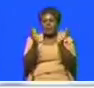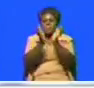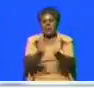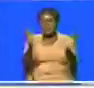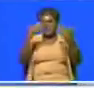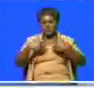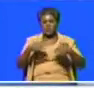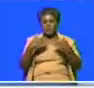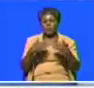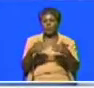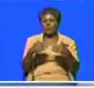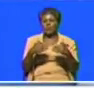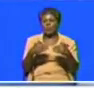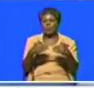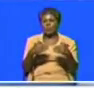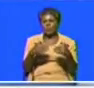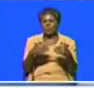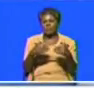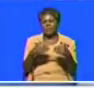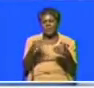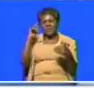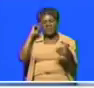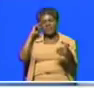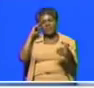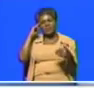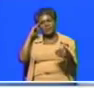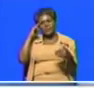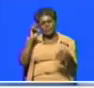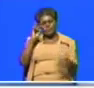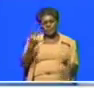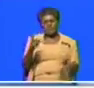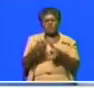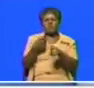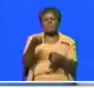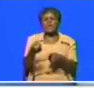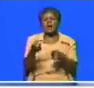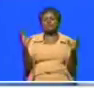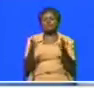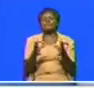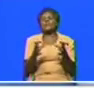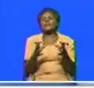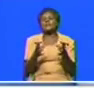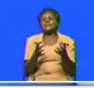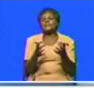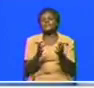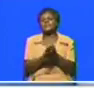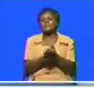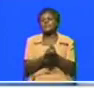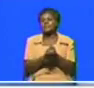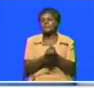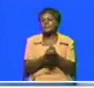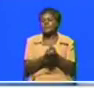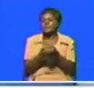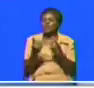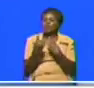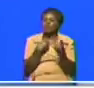wenye kuzipaaza semi zile za chuki. Nafikiri tuangalie walipotoka wao. Manake